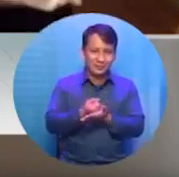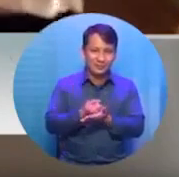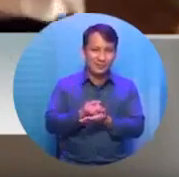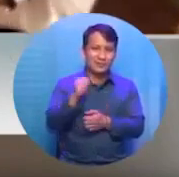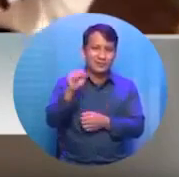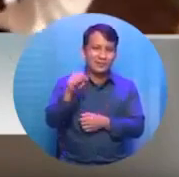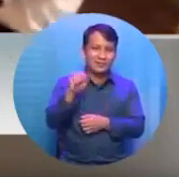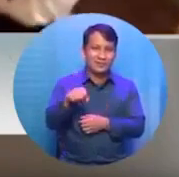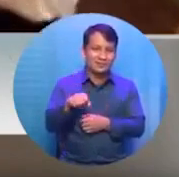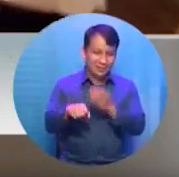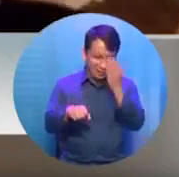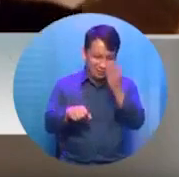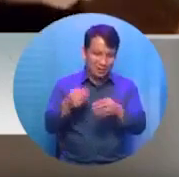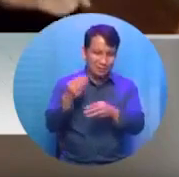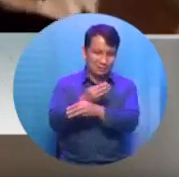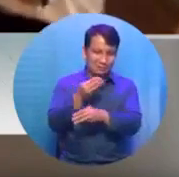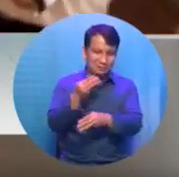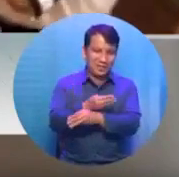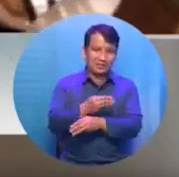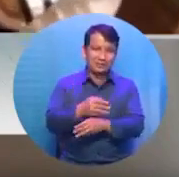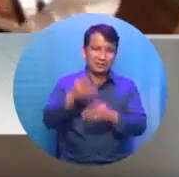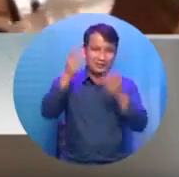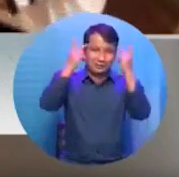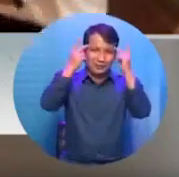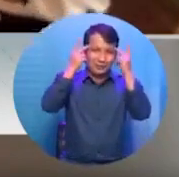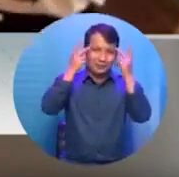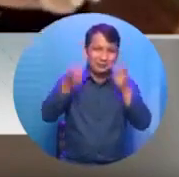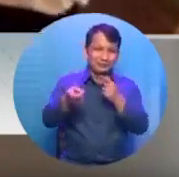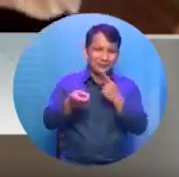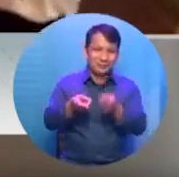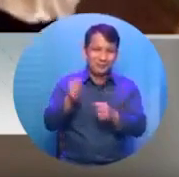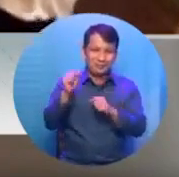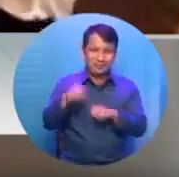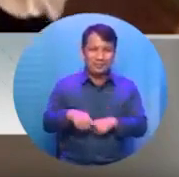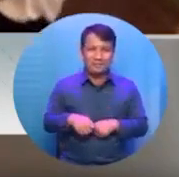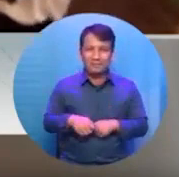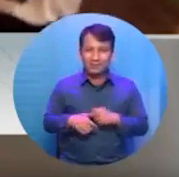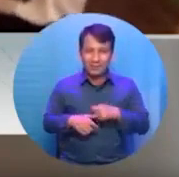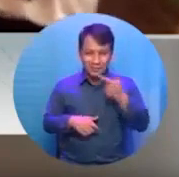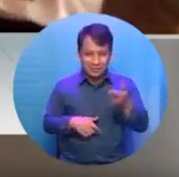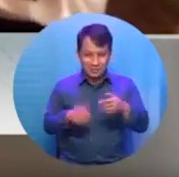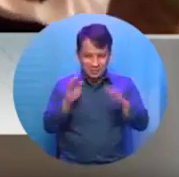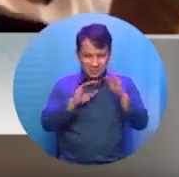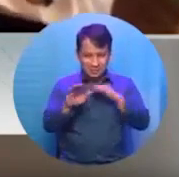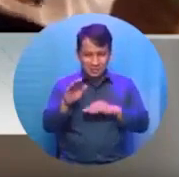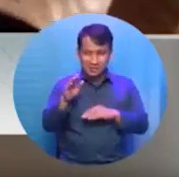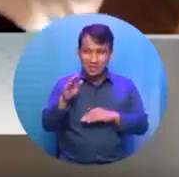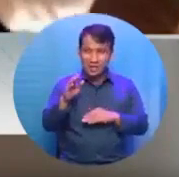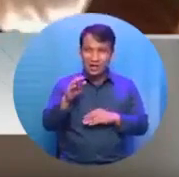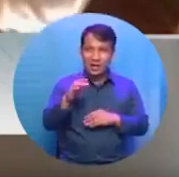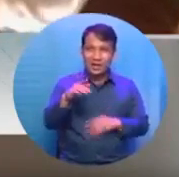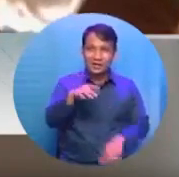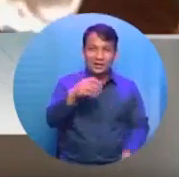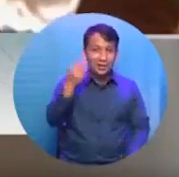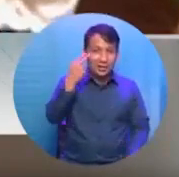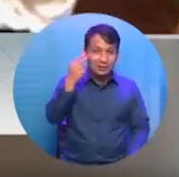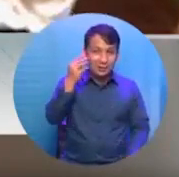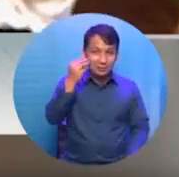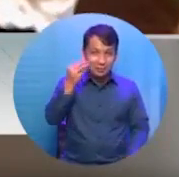Opo. Alam ko na. Math. Ulo. Okay. At yung si Heaven May ay 12 years old. Anong